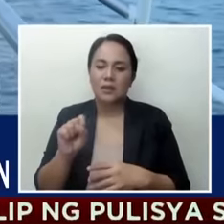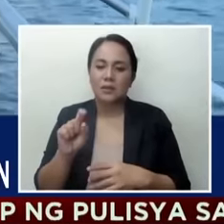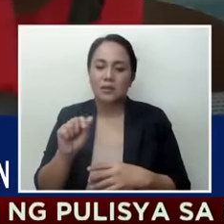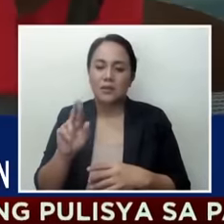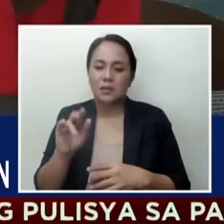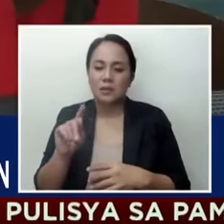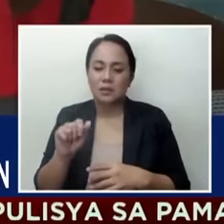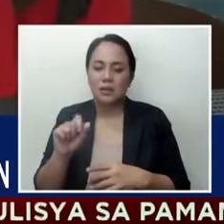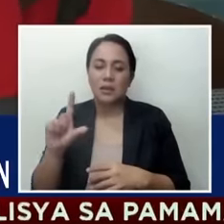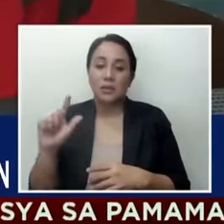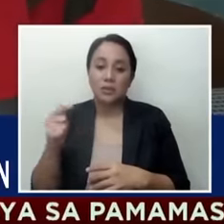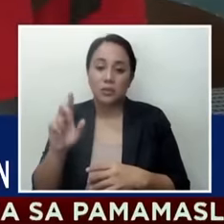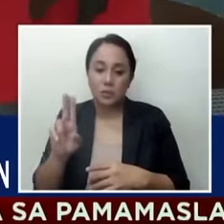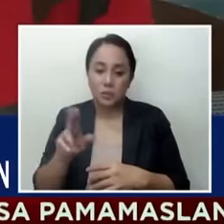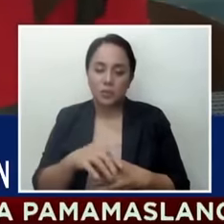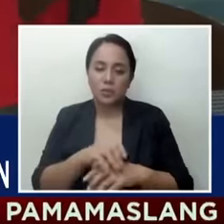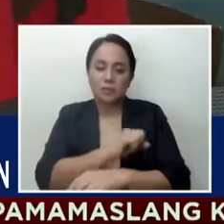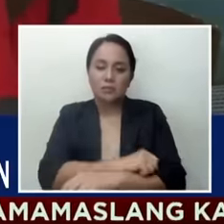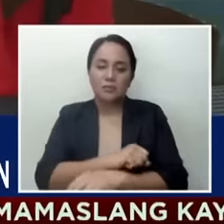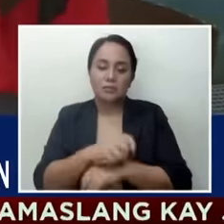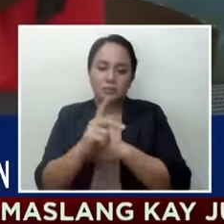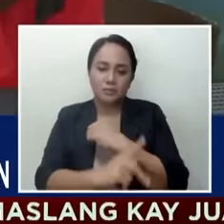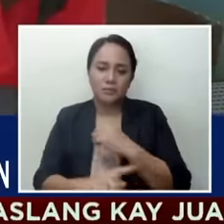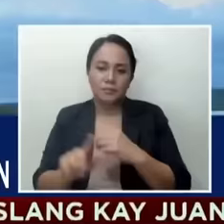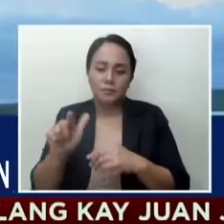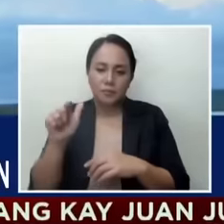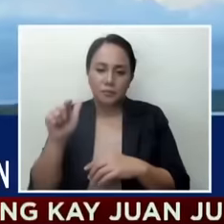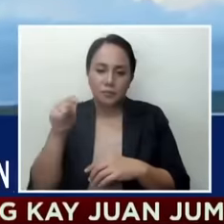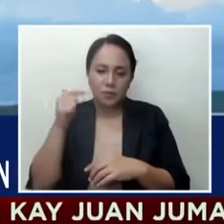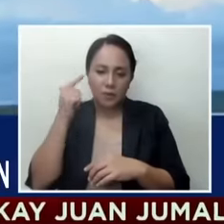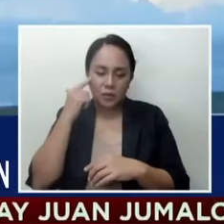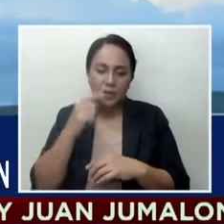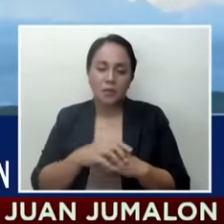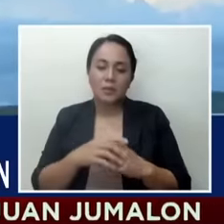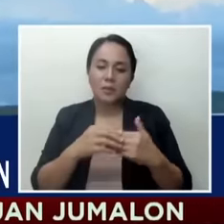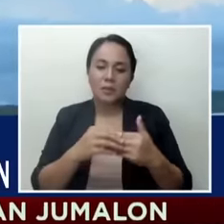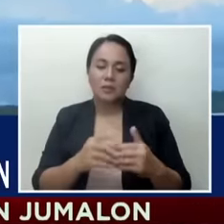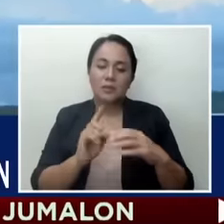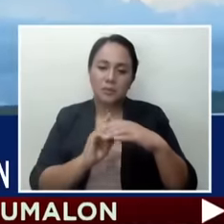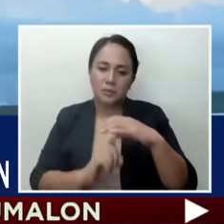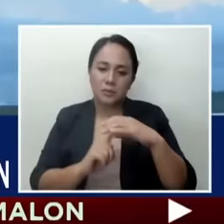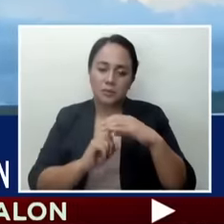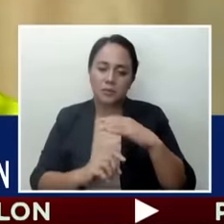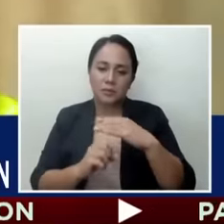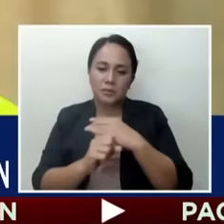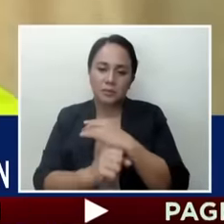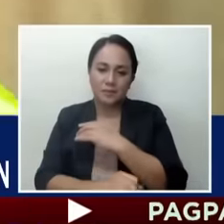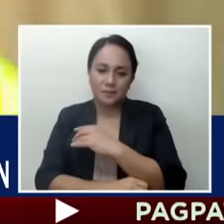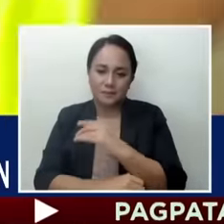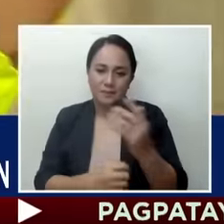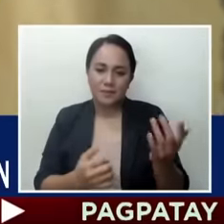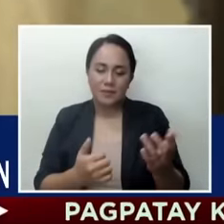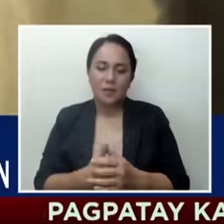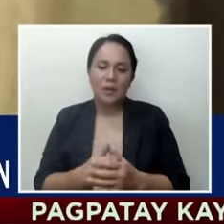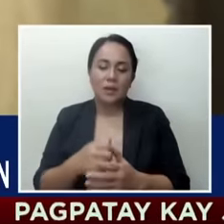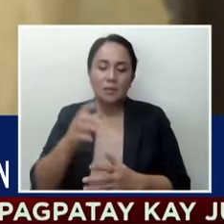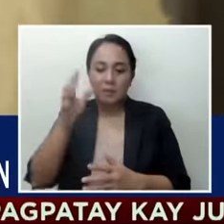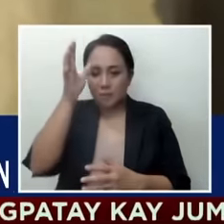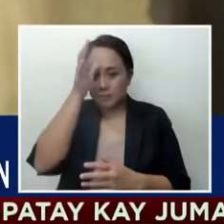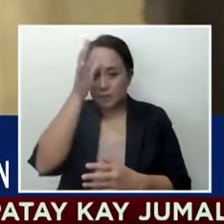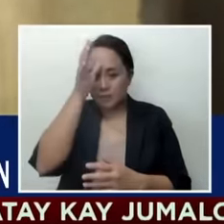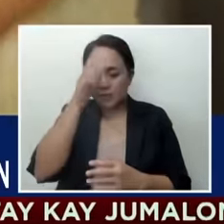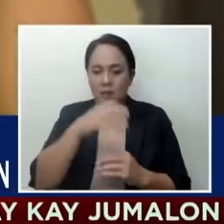Government Unit, Samar Provincial Government at paggabay ng inyong ABS-CBN Foundation. Ang padre de pamilyang si